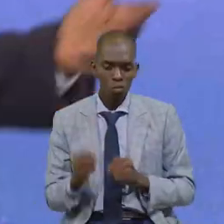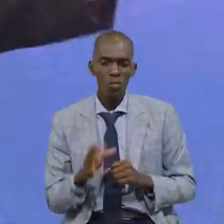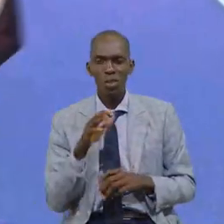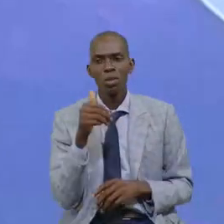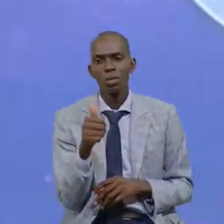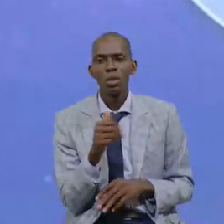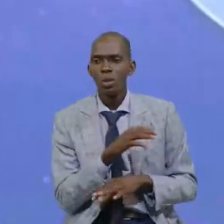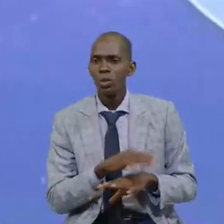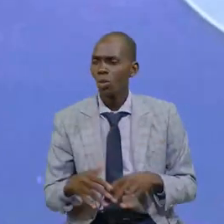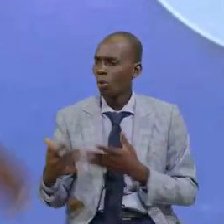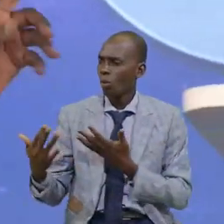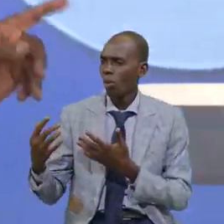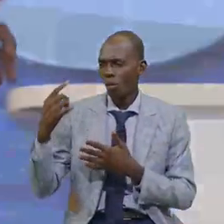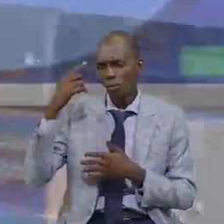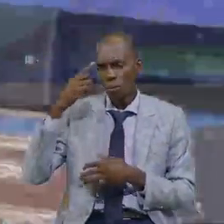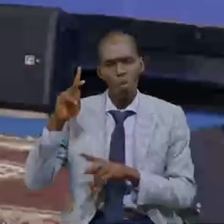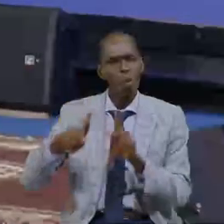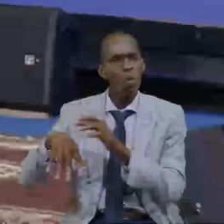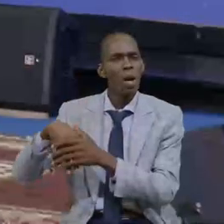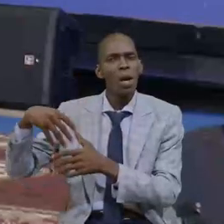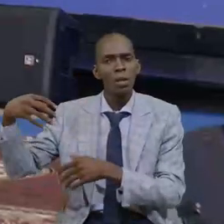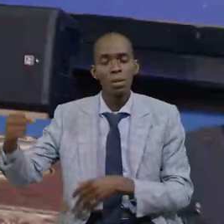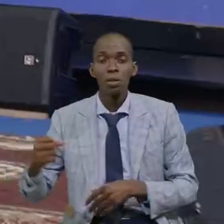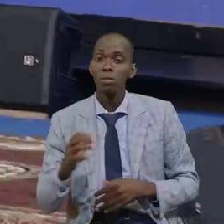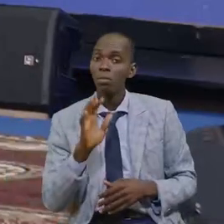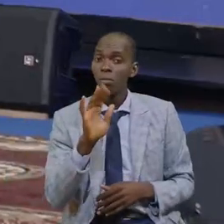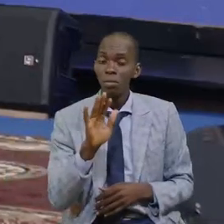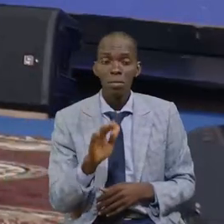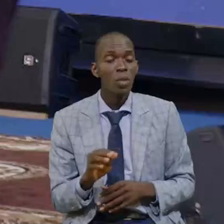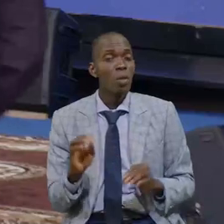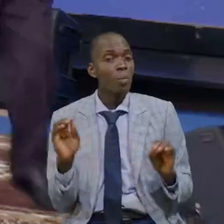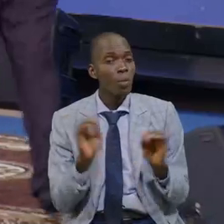contre, n'attends pas pour que quelqu'un du dehors, en réalité,